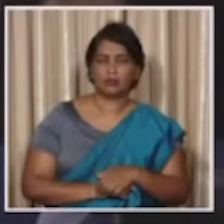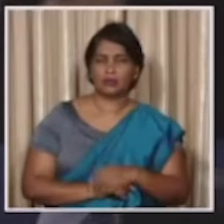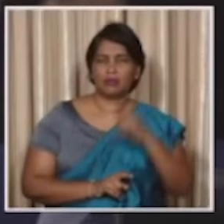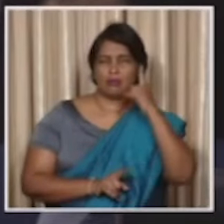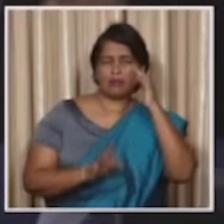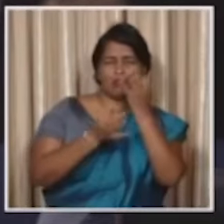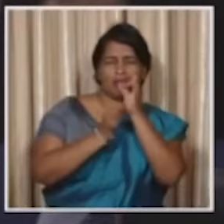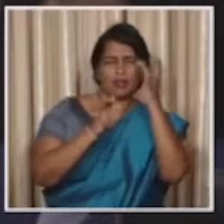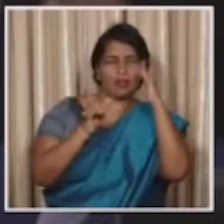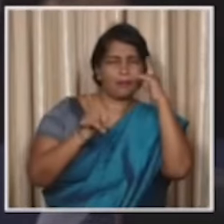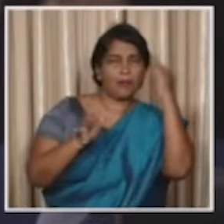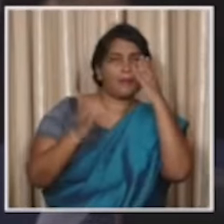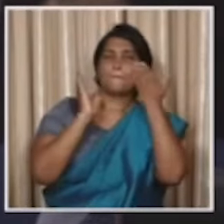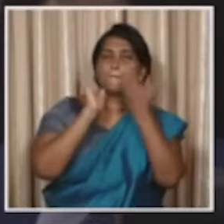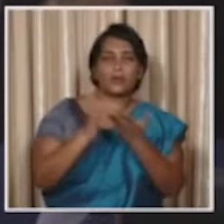කළුවට පෙන්වන්නේ?